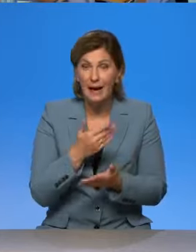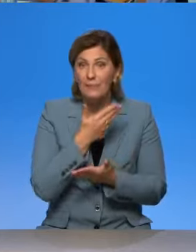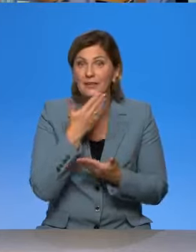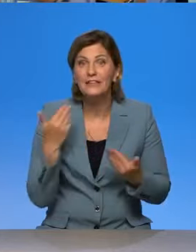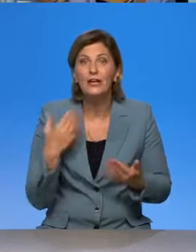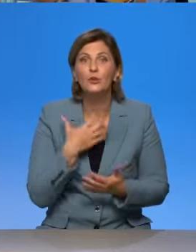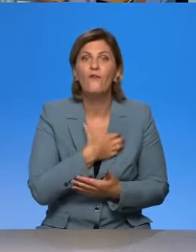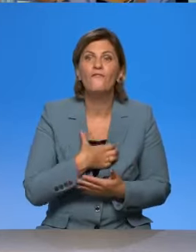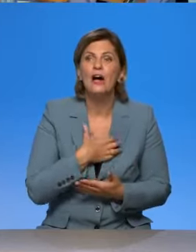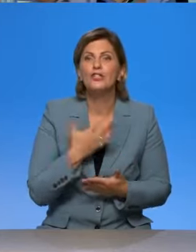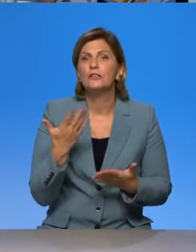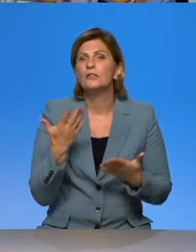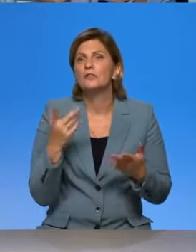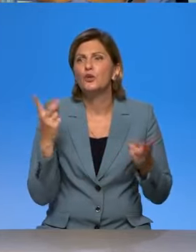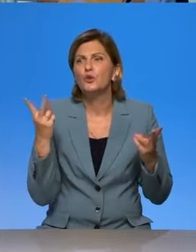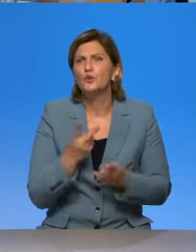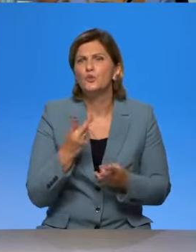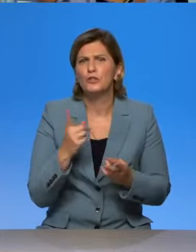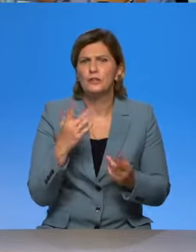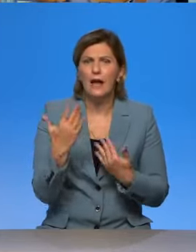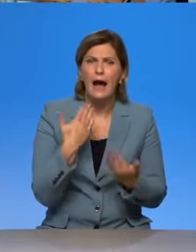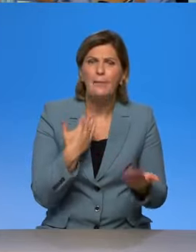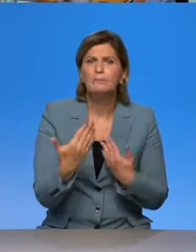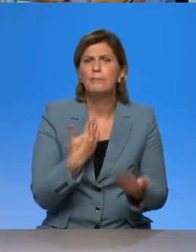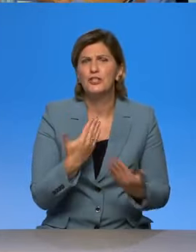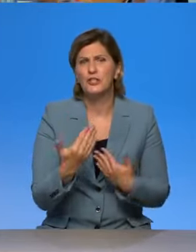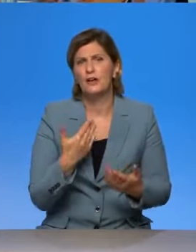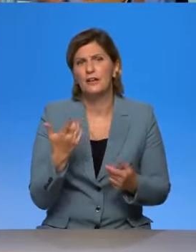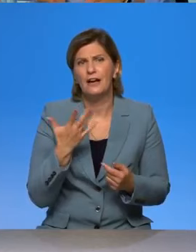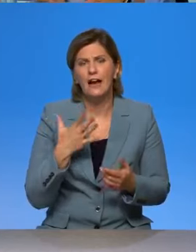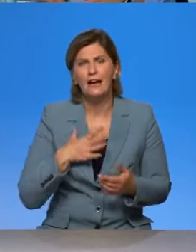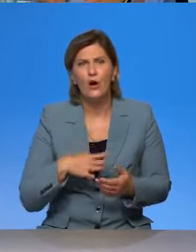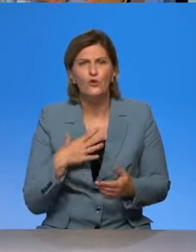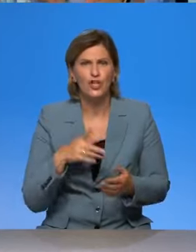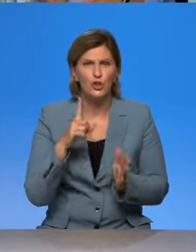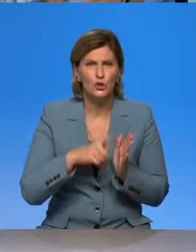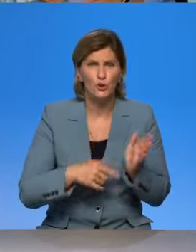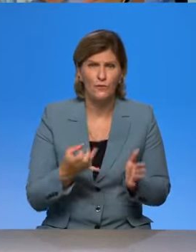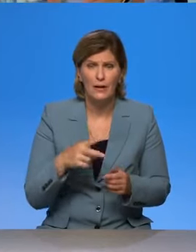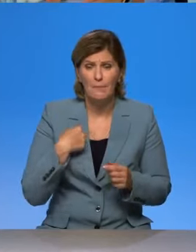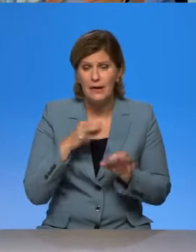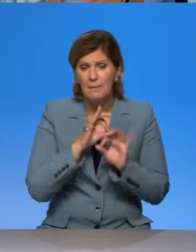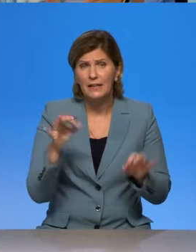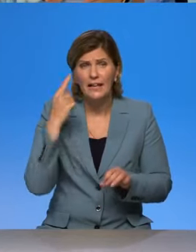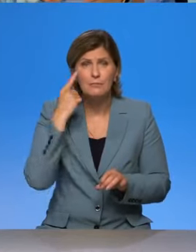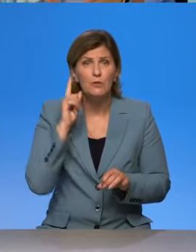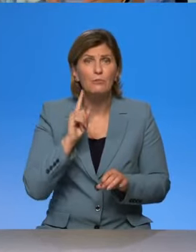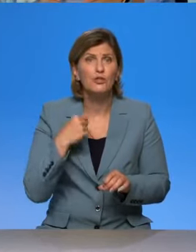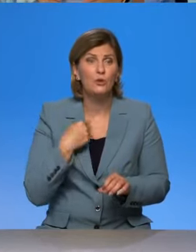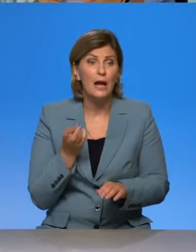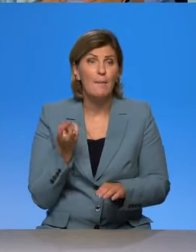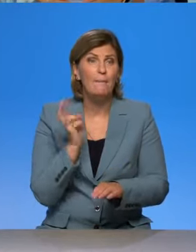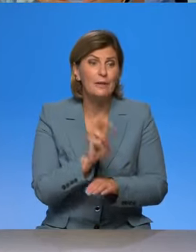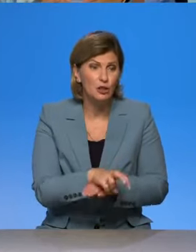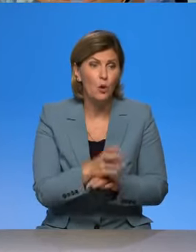этих межличностных отношениях, довериях, ожиданиях там, и так далее. Да? Ты понимаешь прекрасно, что ты пошел, получил необходимую